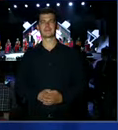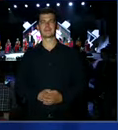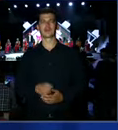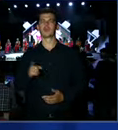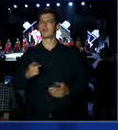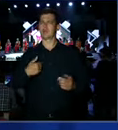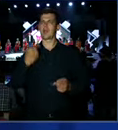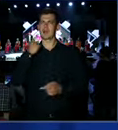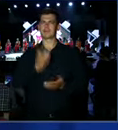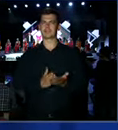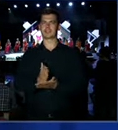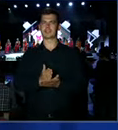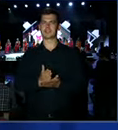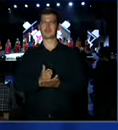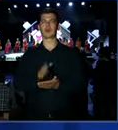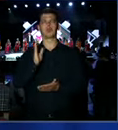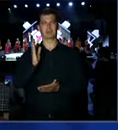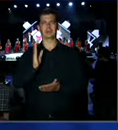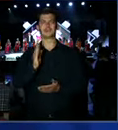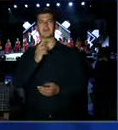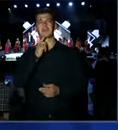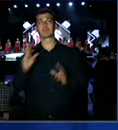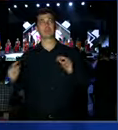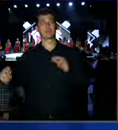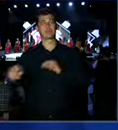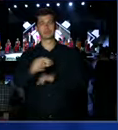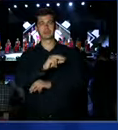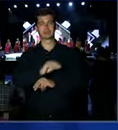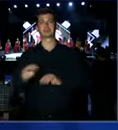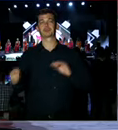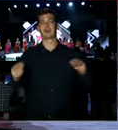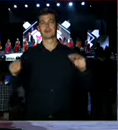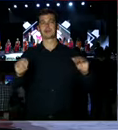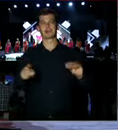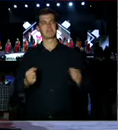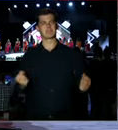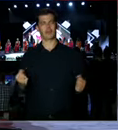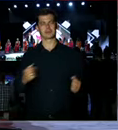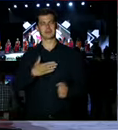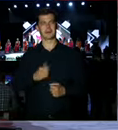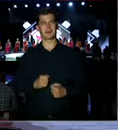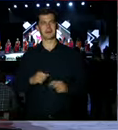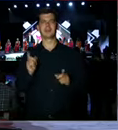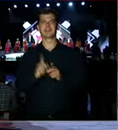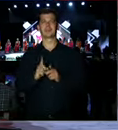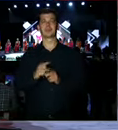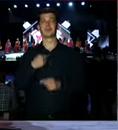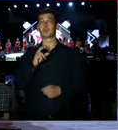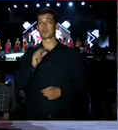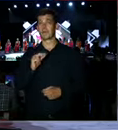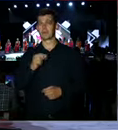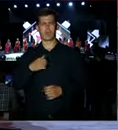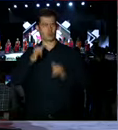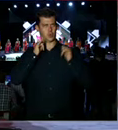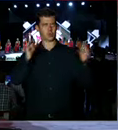Mocno wierzę, że marketing szeptany ma swoją moc, ale nie wyszepczę, a powiem